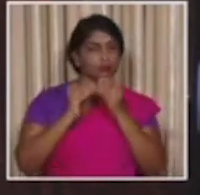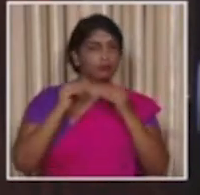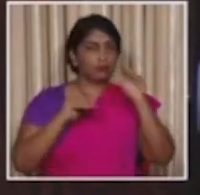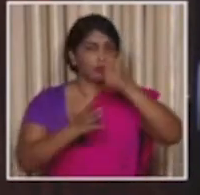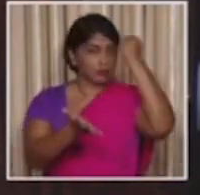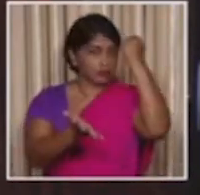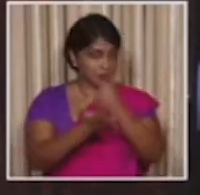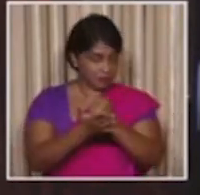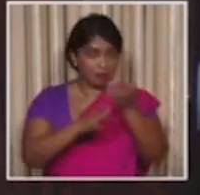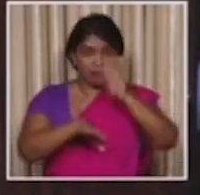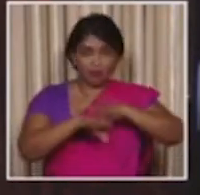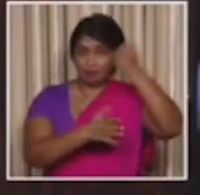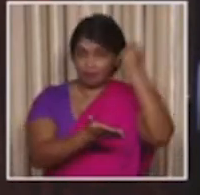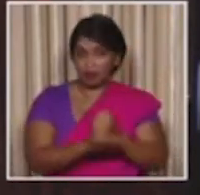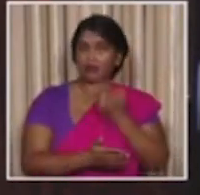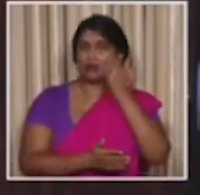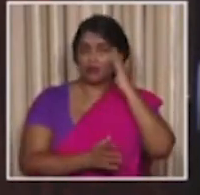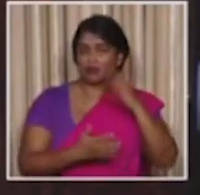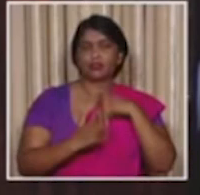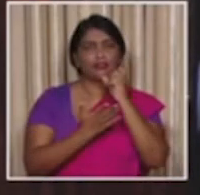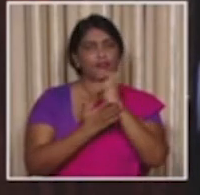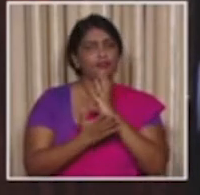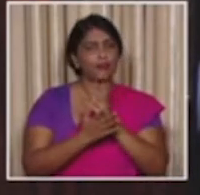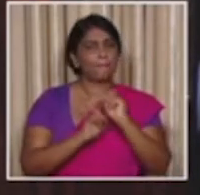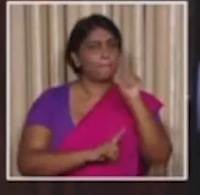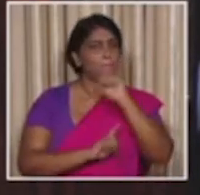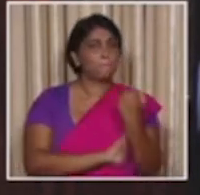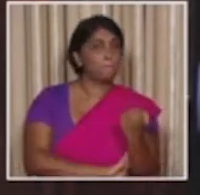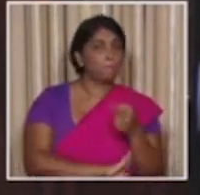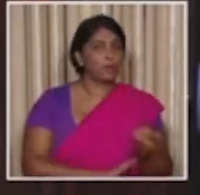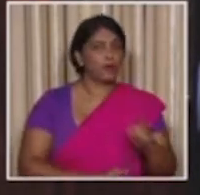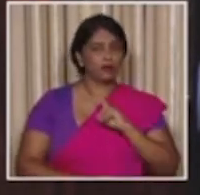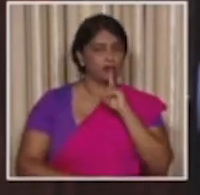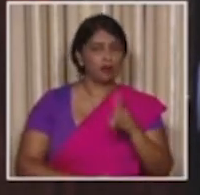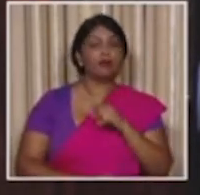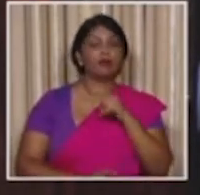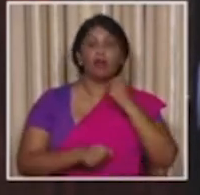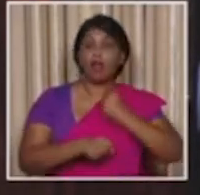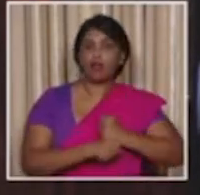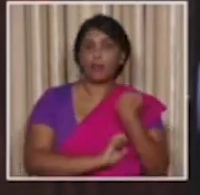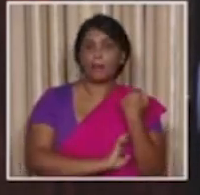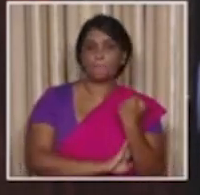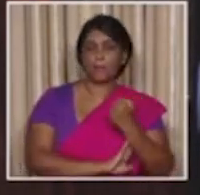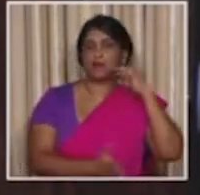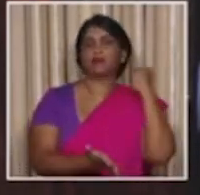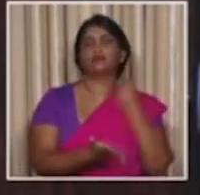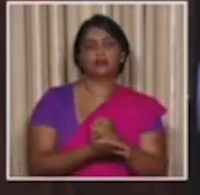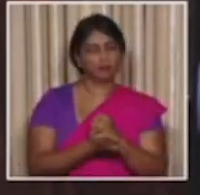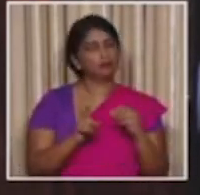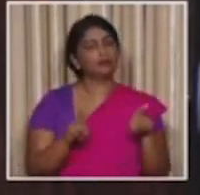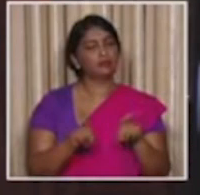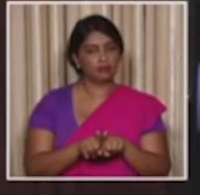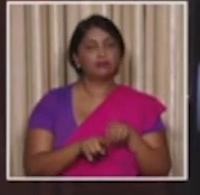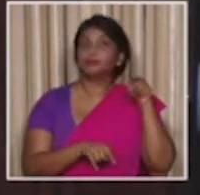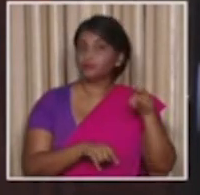සීල් එකක් ගැහුවාම සාමාන්‍ය වශයෙන් අපේ ව්‍යවස්ථාදායකයේ බලය නෙමෙයි එතනින් කියවෙන්නේ, ආණ්ඩුවේ බලයට සීල් එකක් ගැහුවා වගේ එකක්.